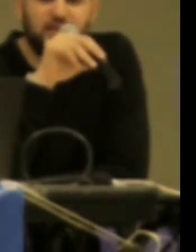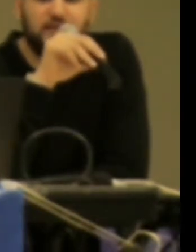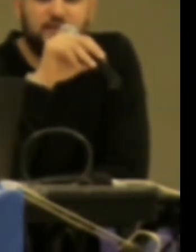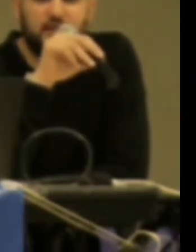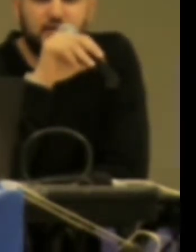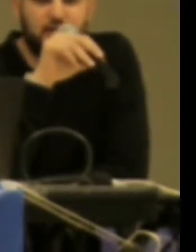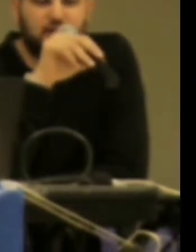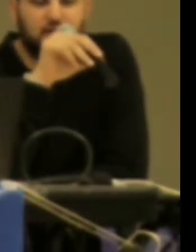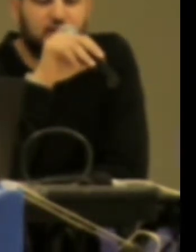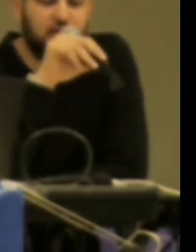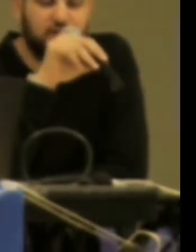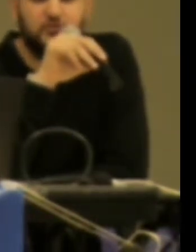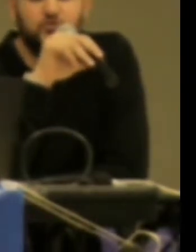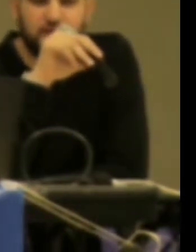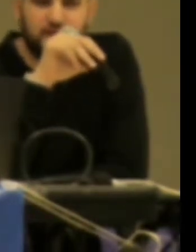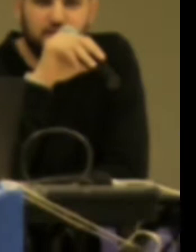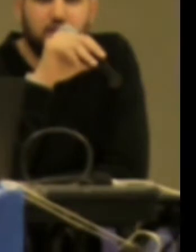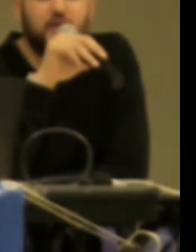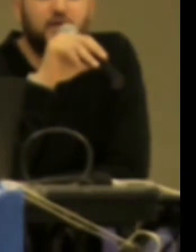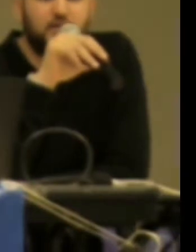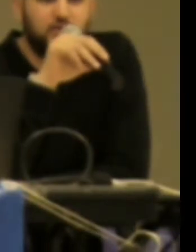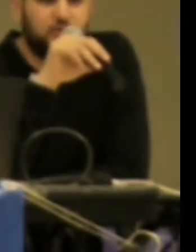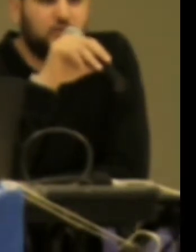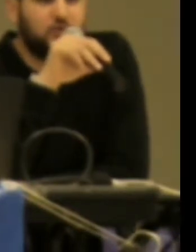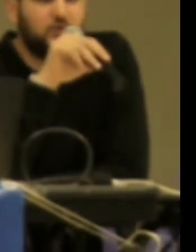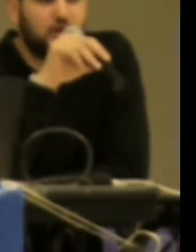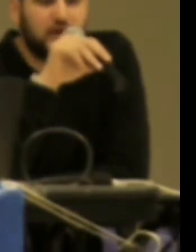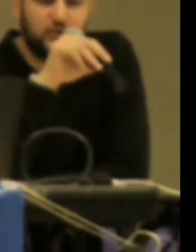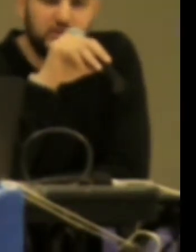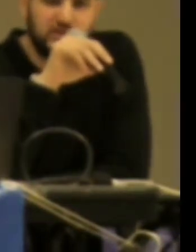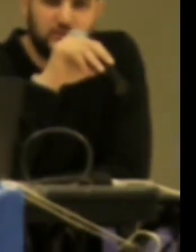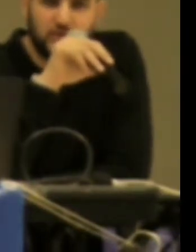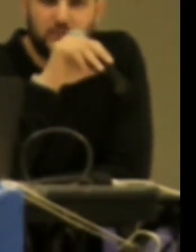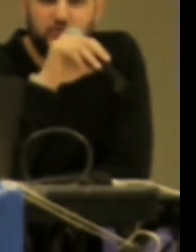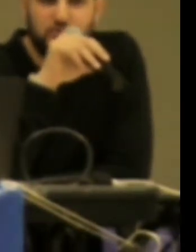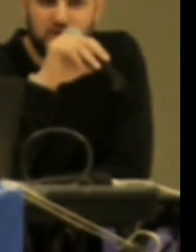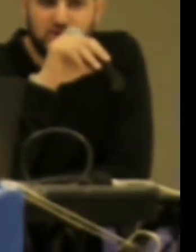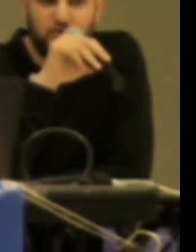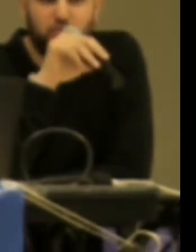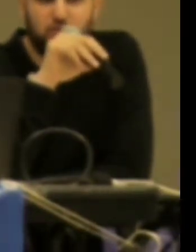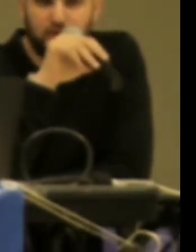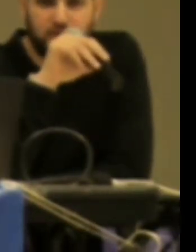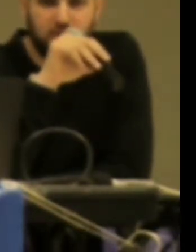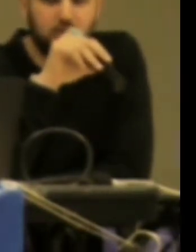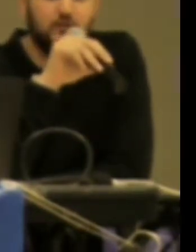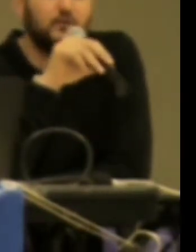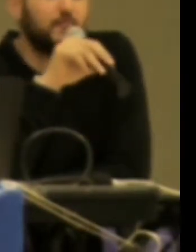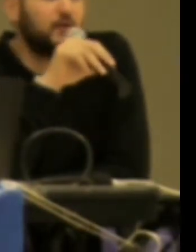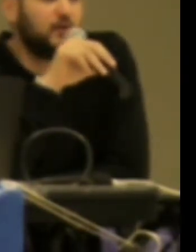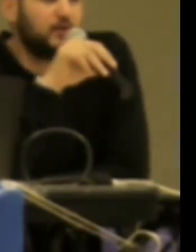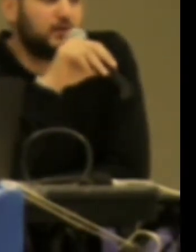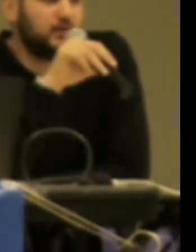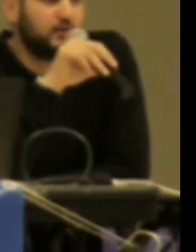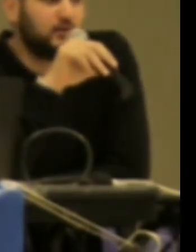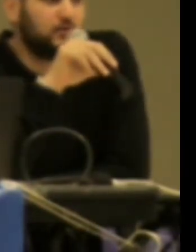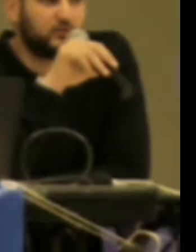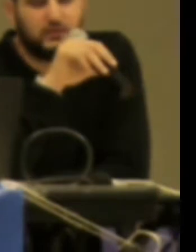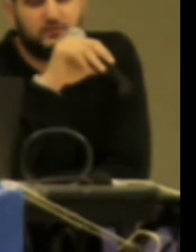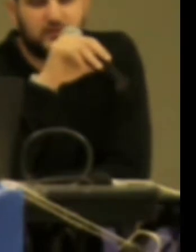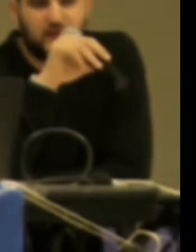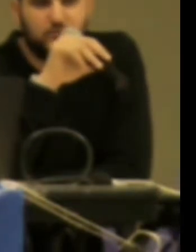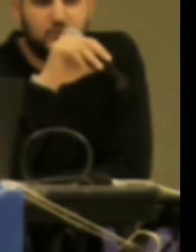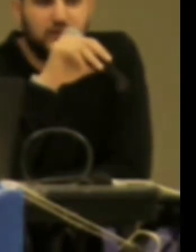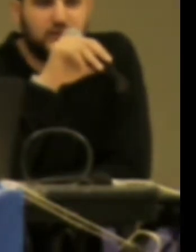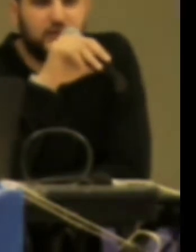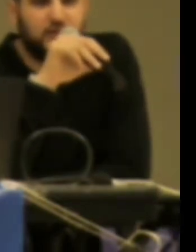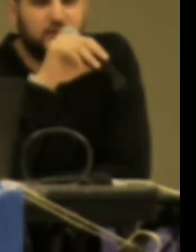année, on organise la fête du Eid. À Lyon 8e sur la place du marché depuis 3 ans maintenant. Et donc c'est une